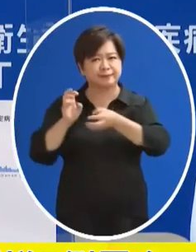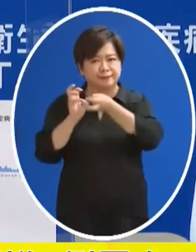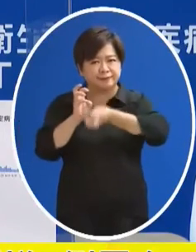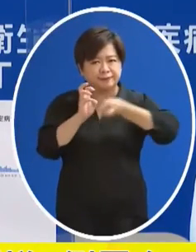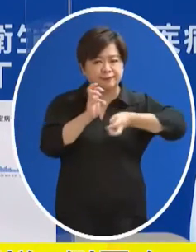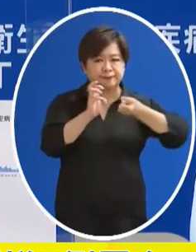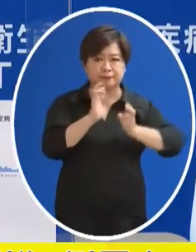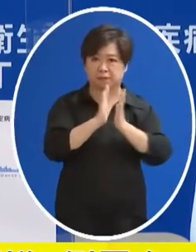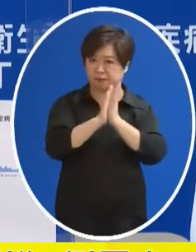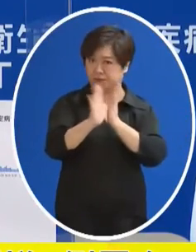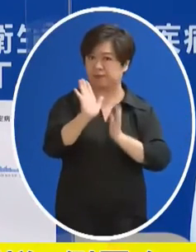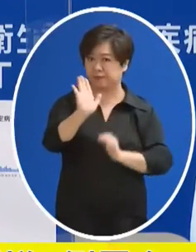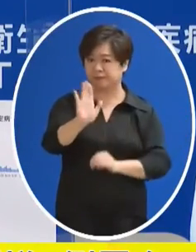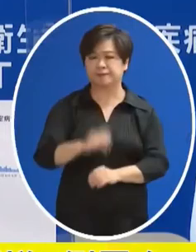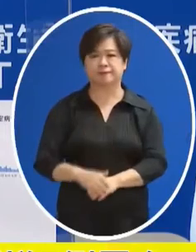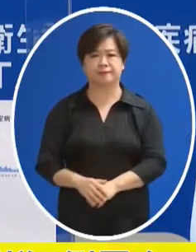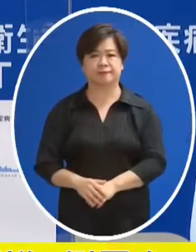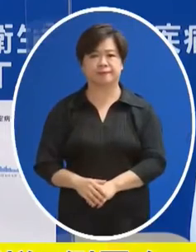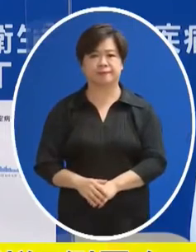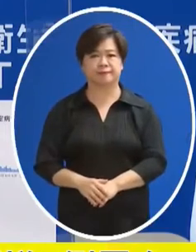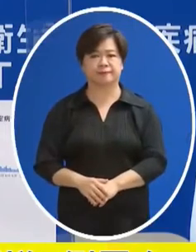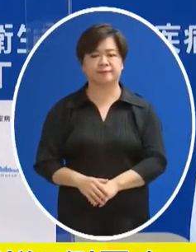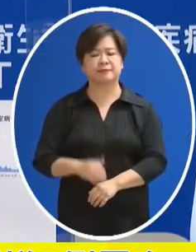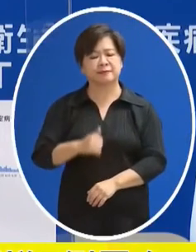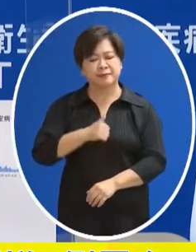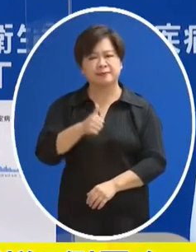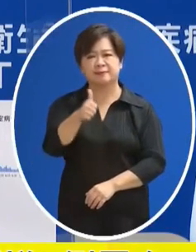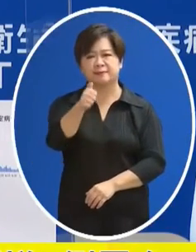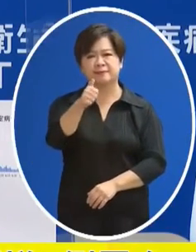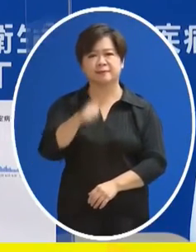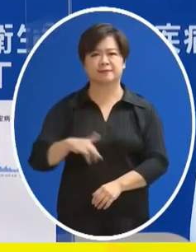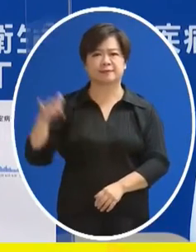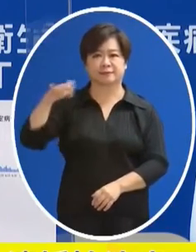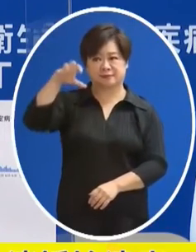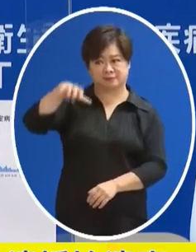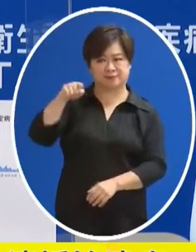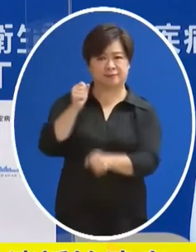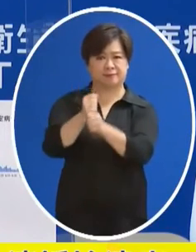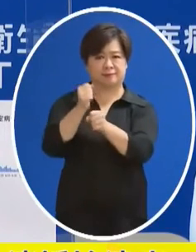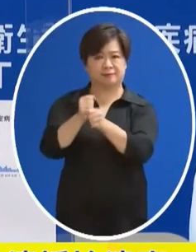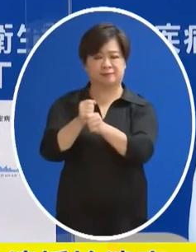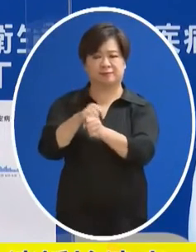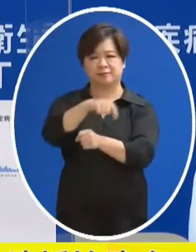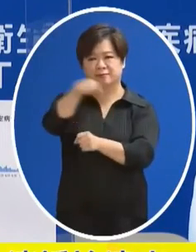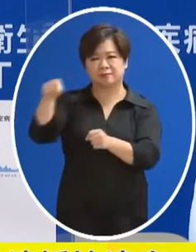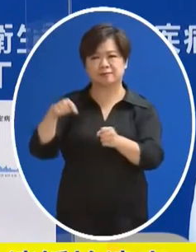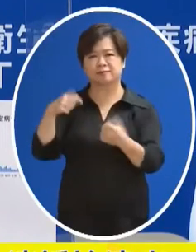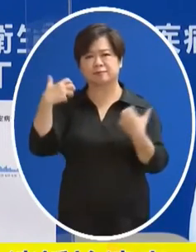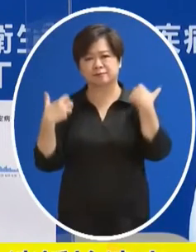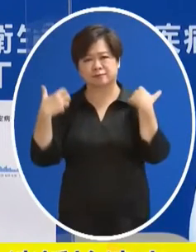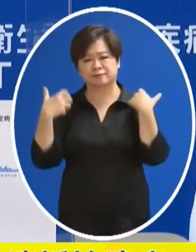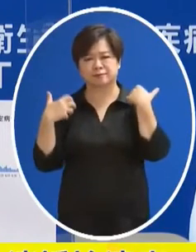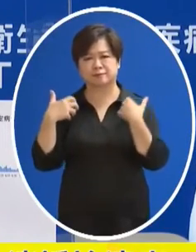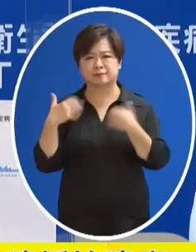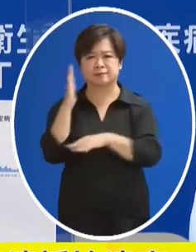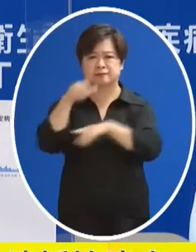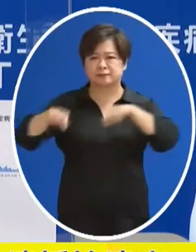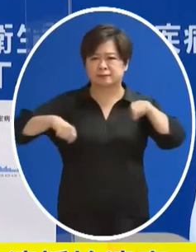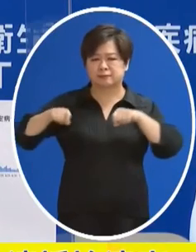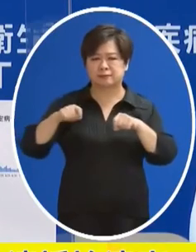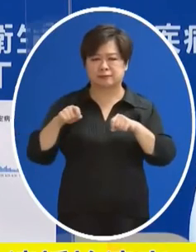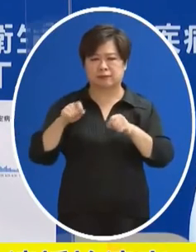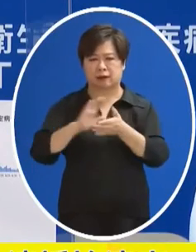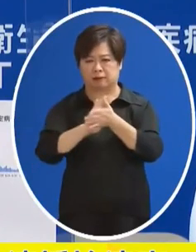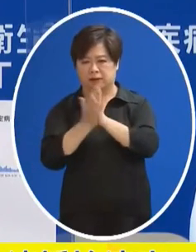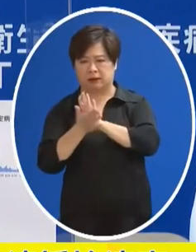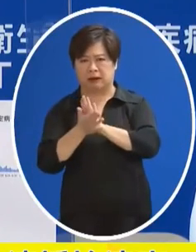相关的一些安排。好，当然我们是非常谢谢在第一线的检疫的人员，在我们的政策的变化增加了一些工作